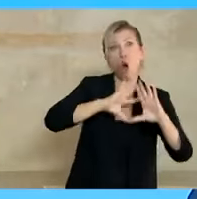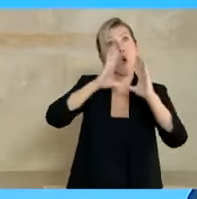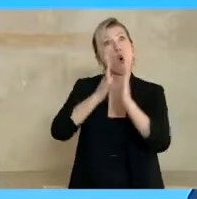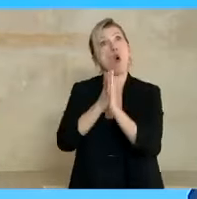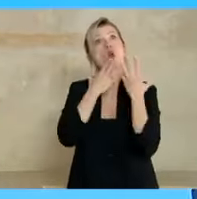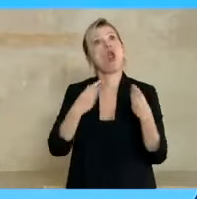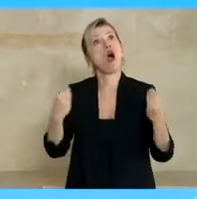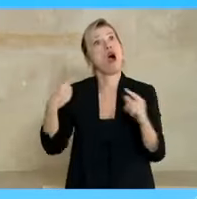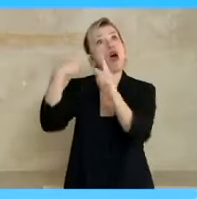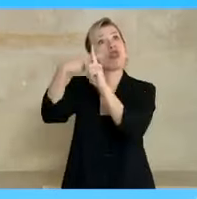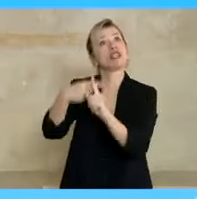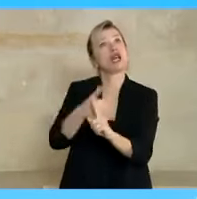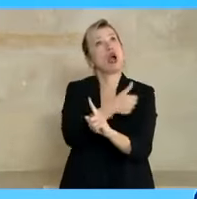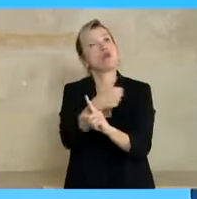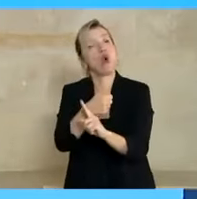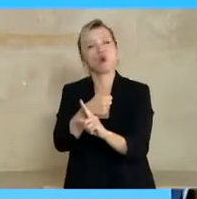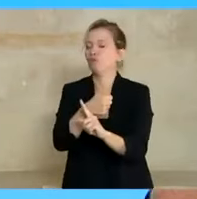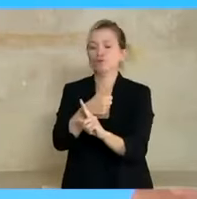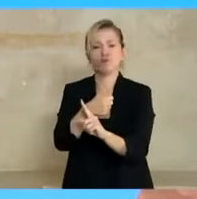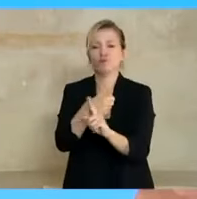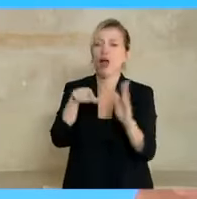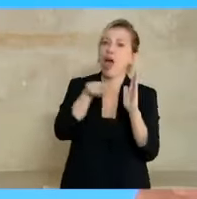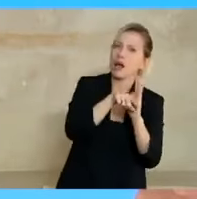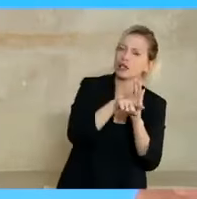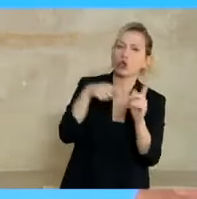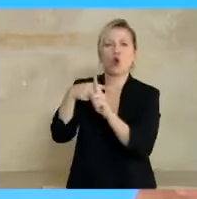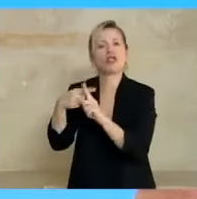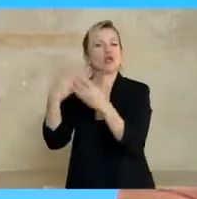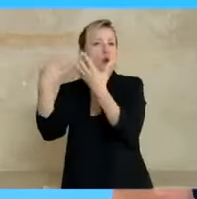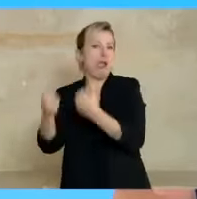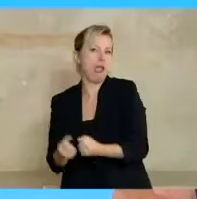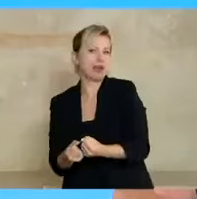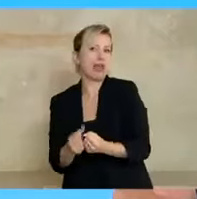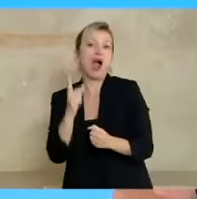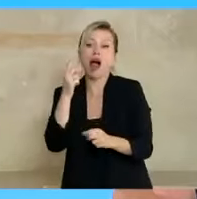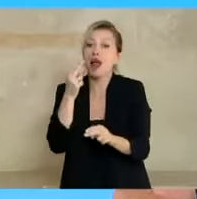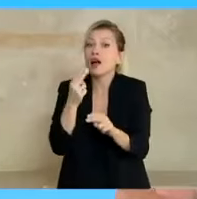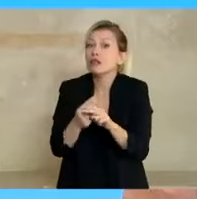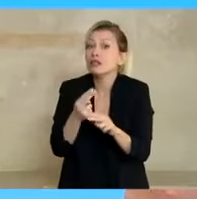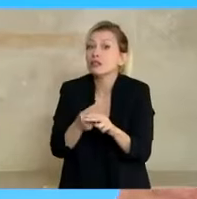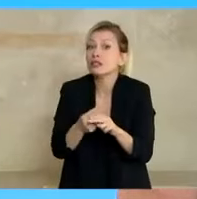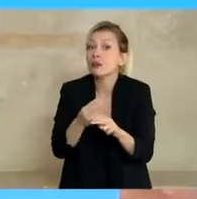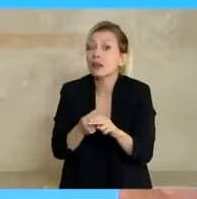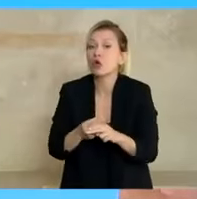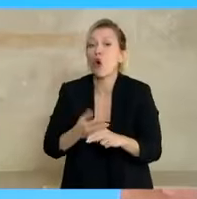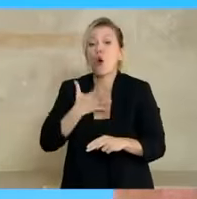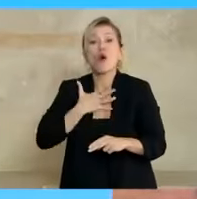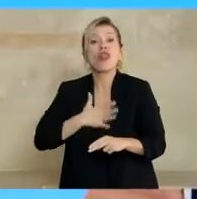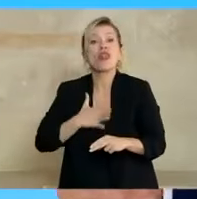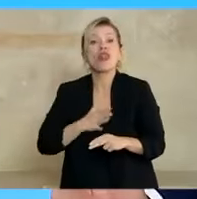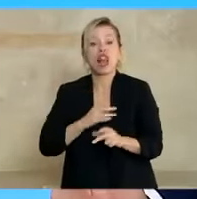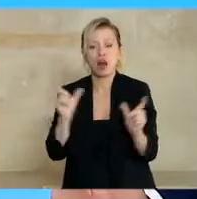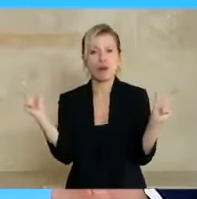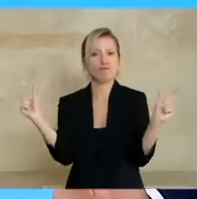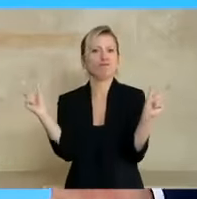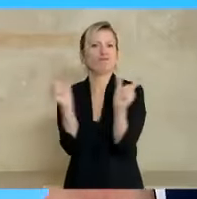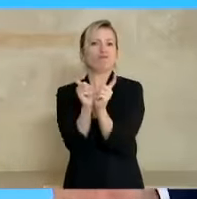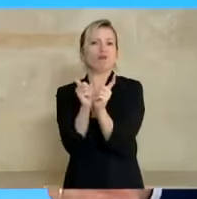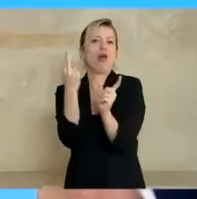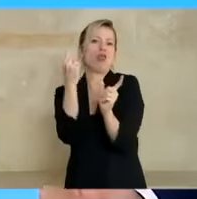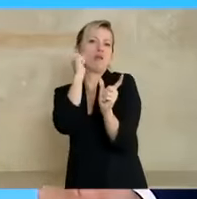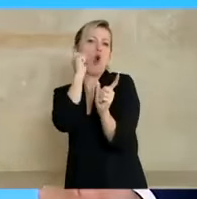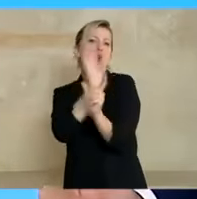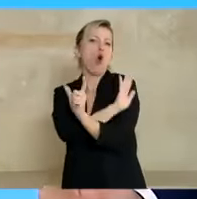αλλά μία από τις σημαντικές διαστάσεις της ήταν ακριβώς η μία και ενία σύνθετη ονομασία